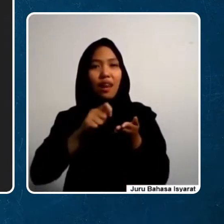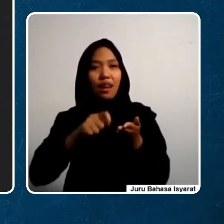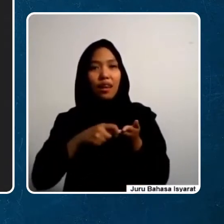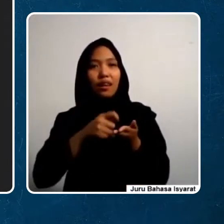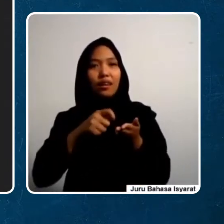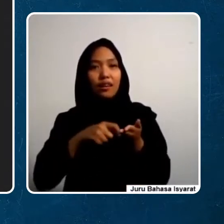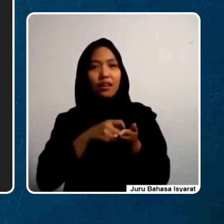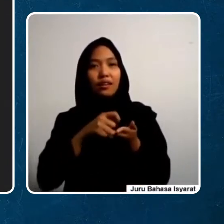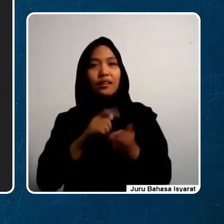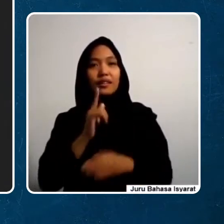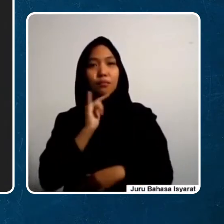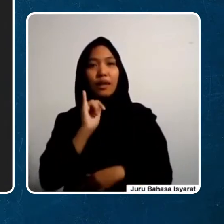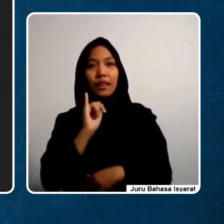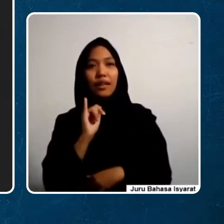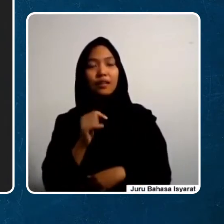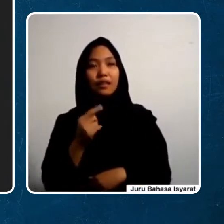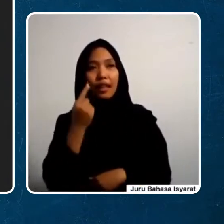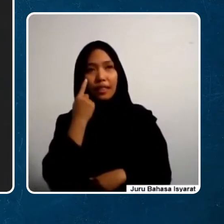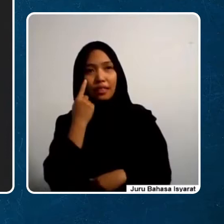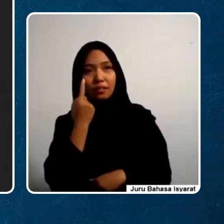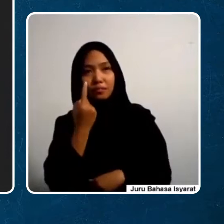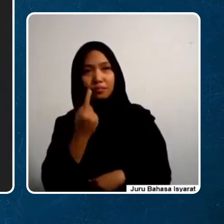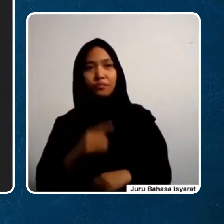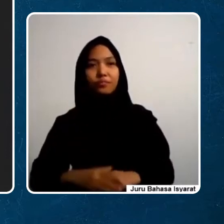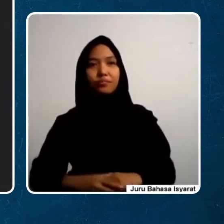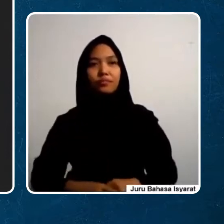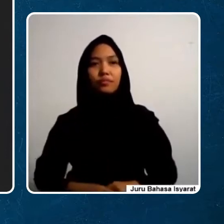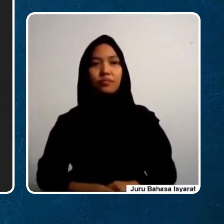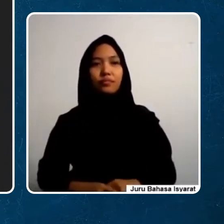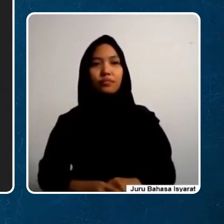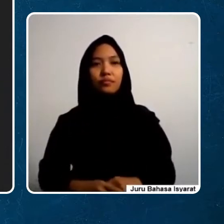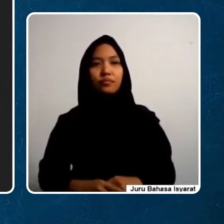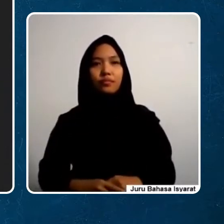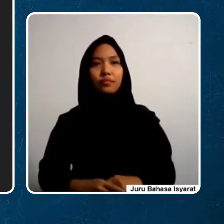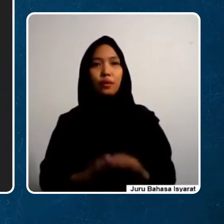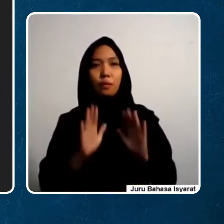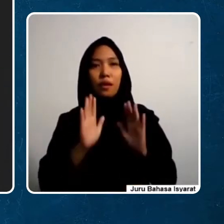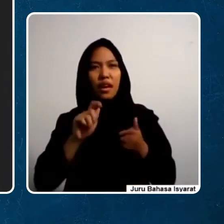latihan saya bikin kerajinan kayak gini